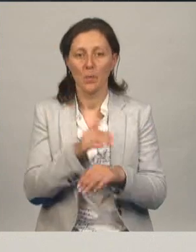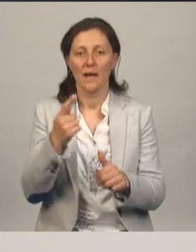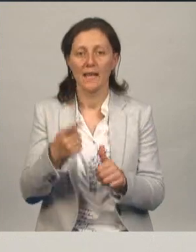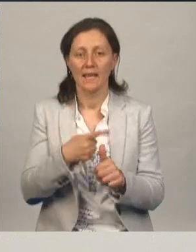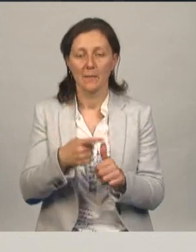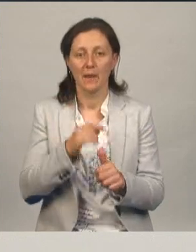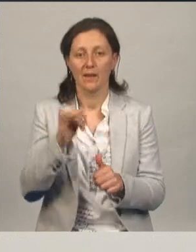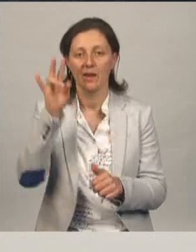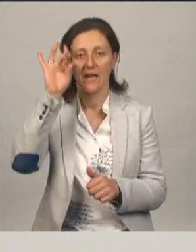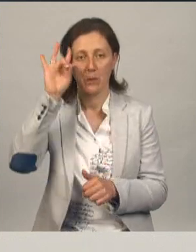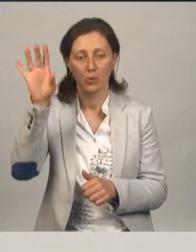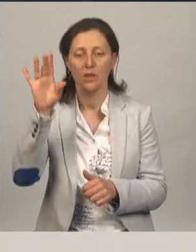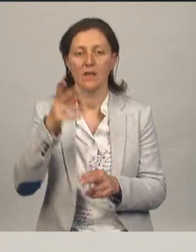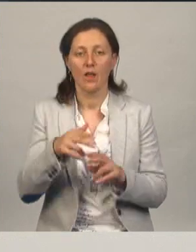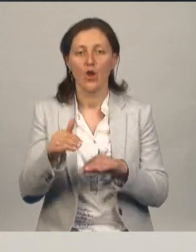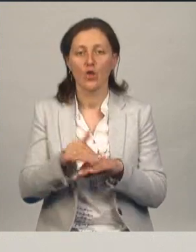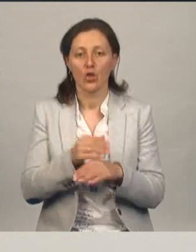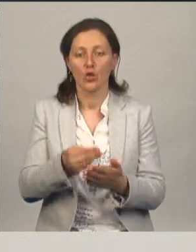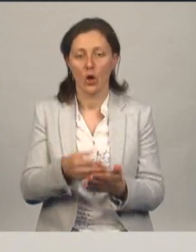репутация дороже сиюминутные наживы во все времена